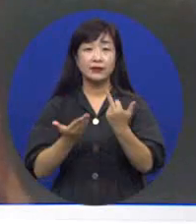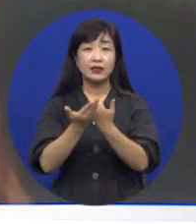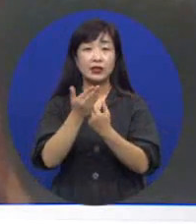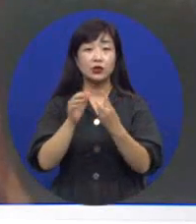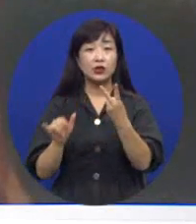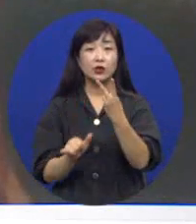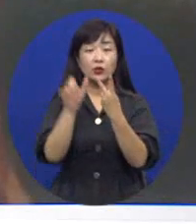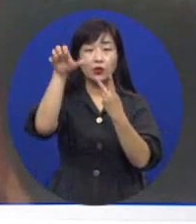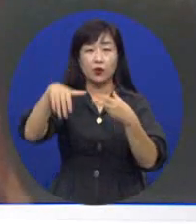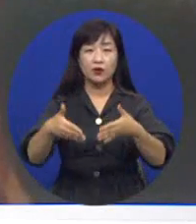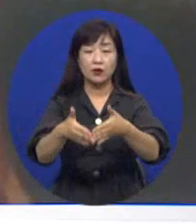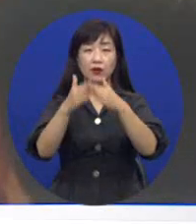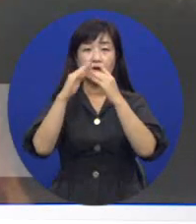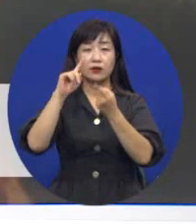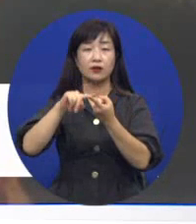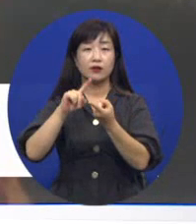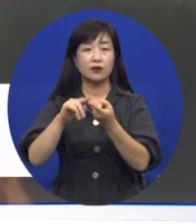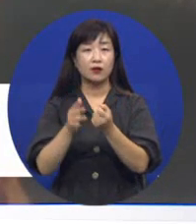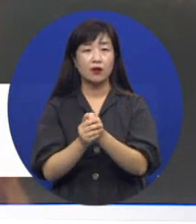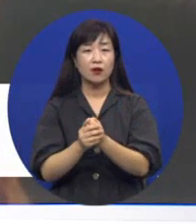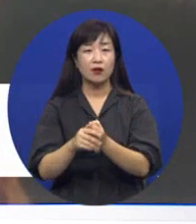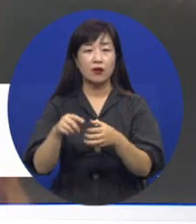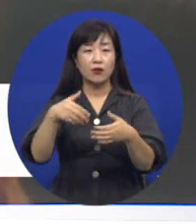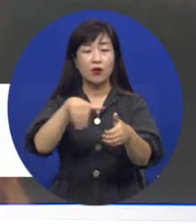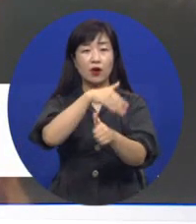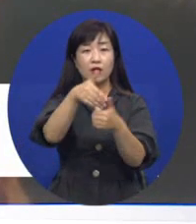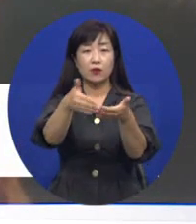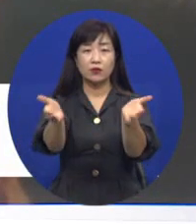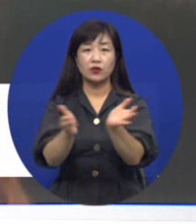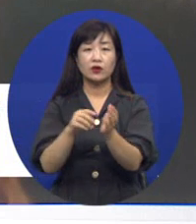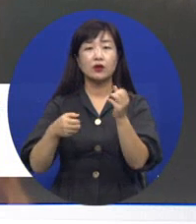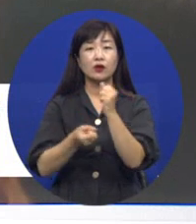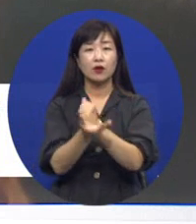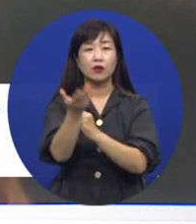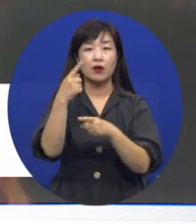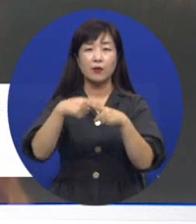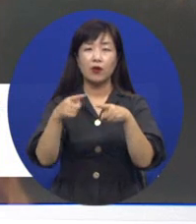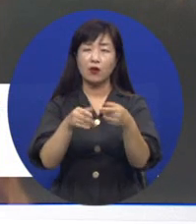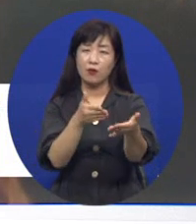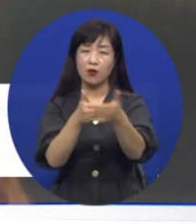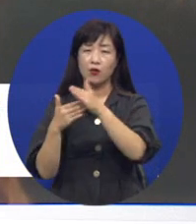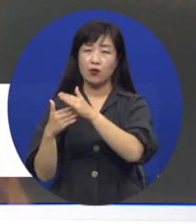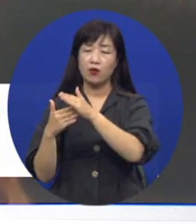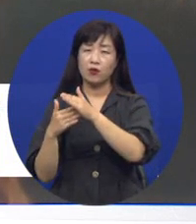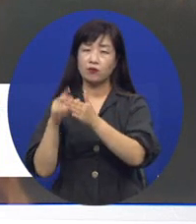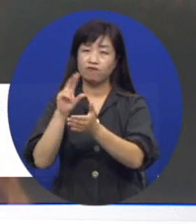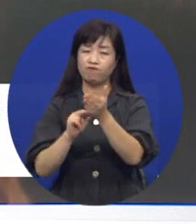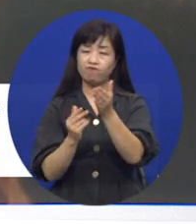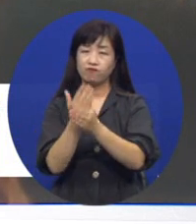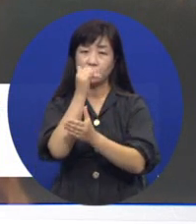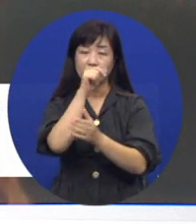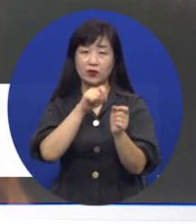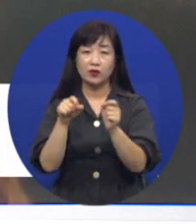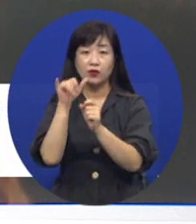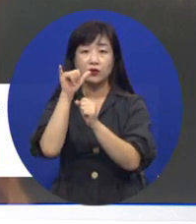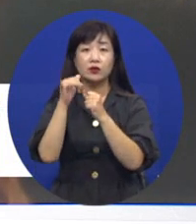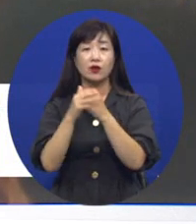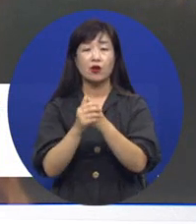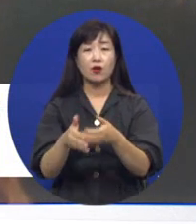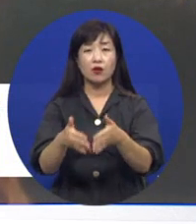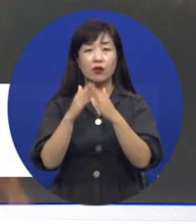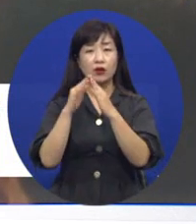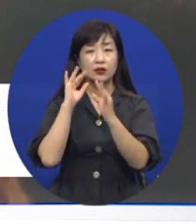제주 제2공항 건설이 환경부의 전략환경영향평가 반려로 제동에 걸리면서 공항